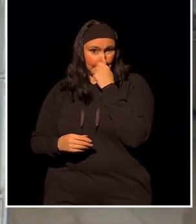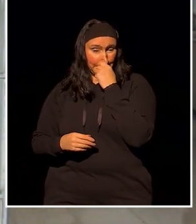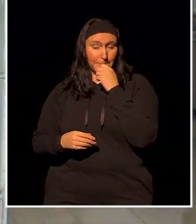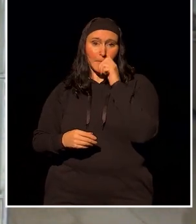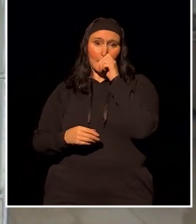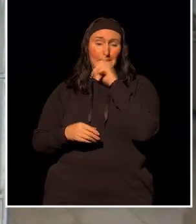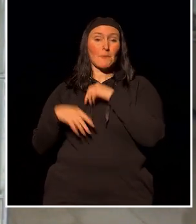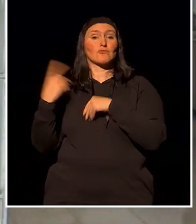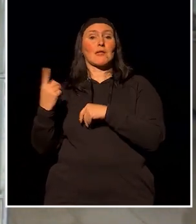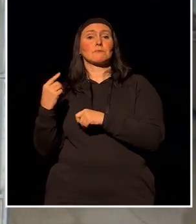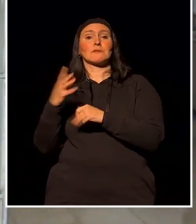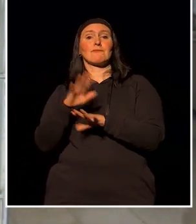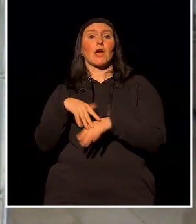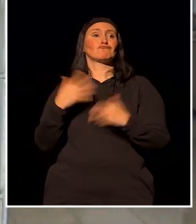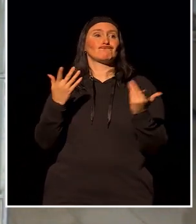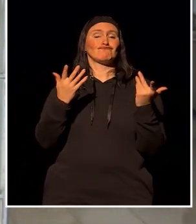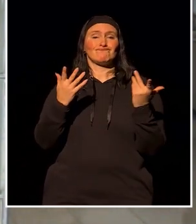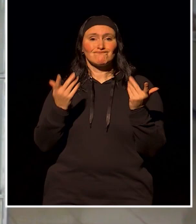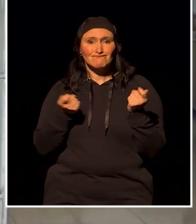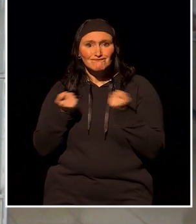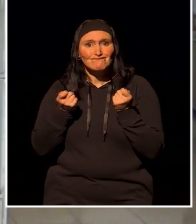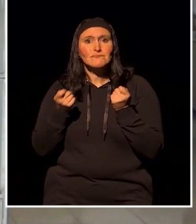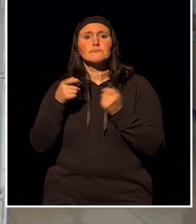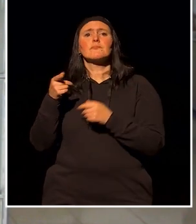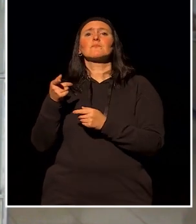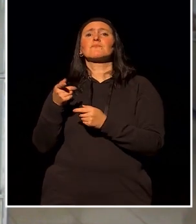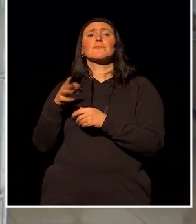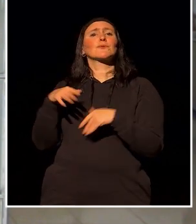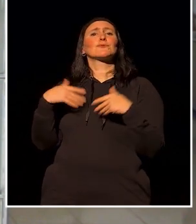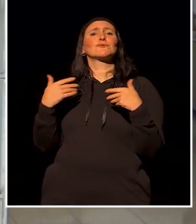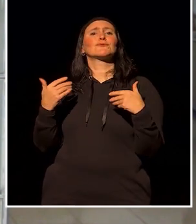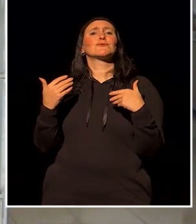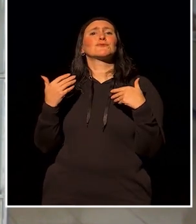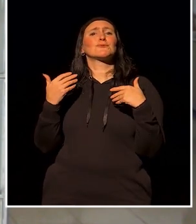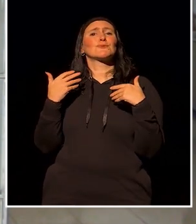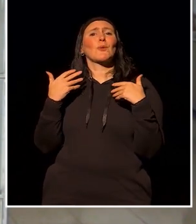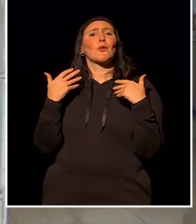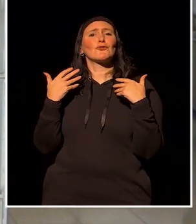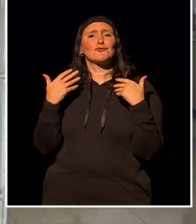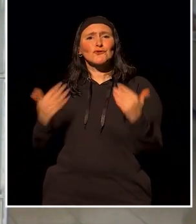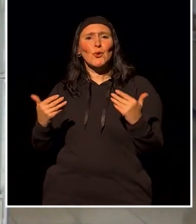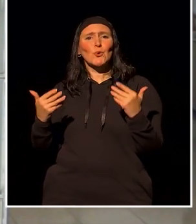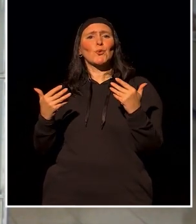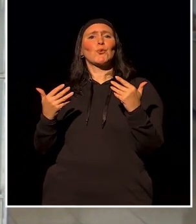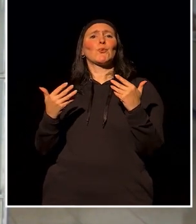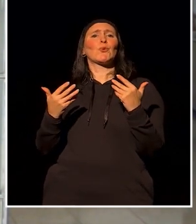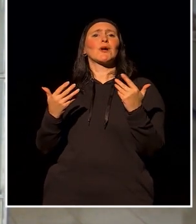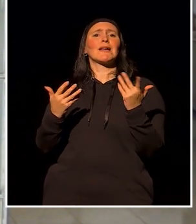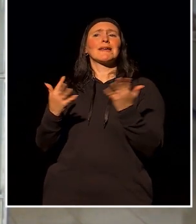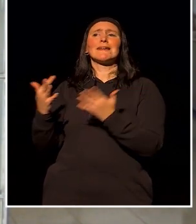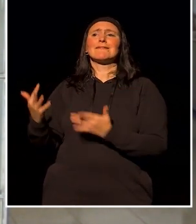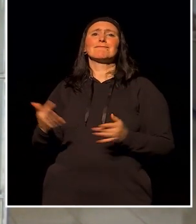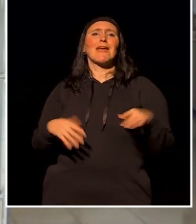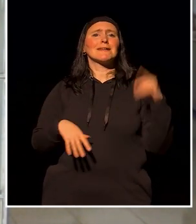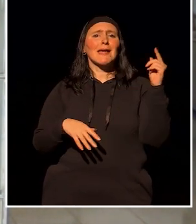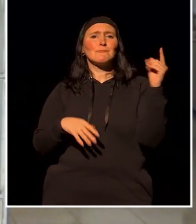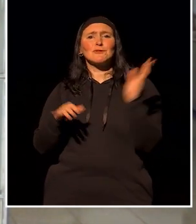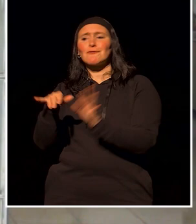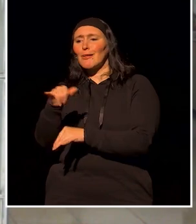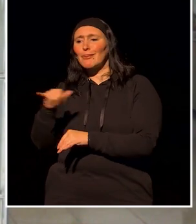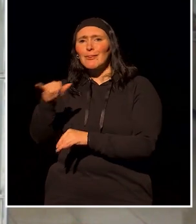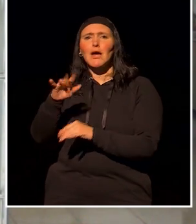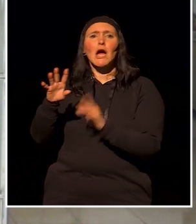von einer dritten Weltkraft, von einer Kraft, die antikolonialistisch ist, von einer Kraft,